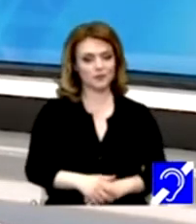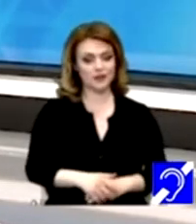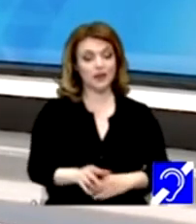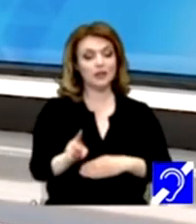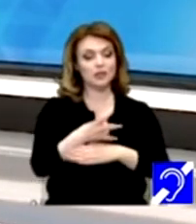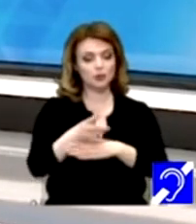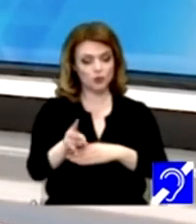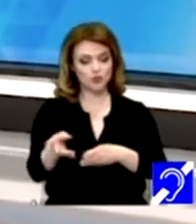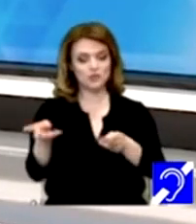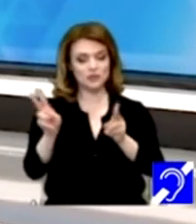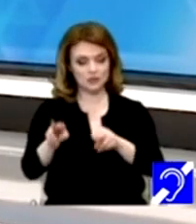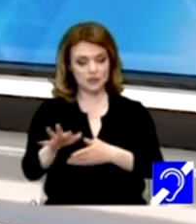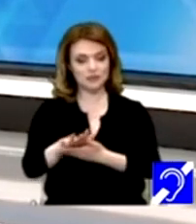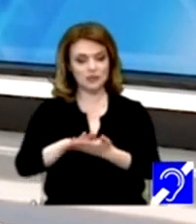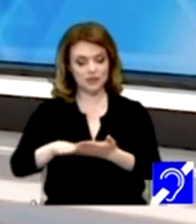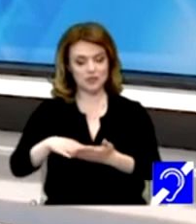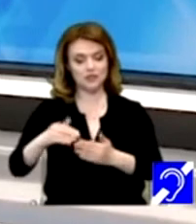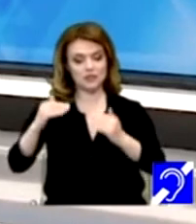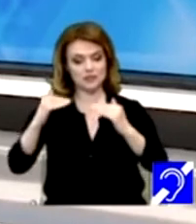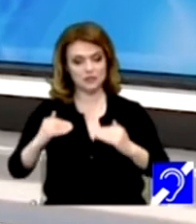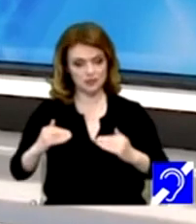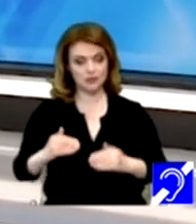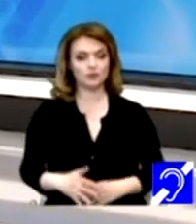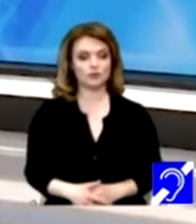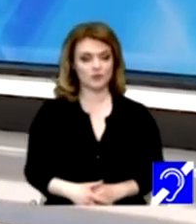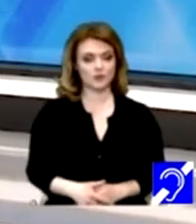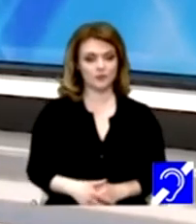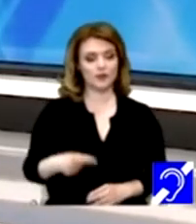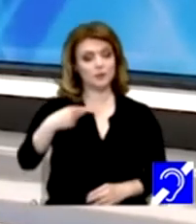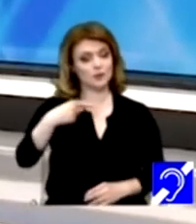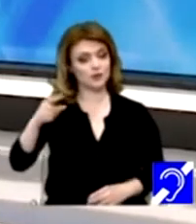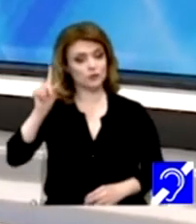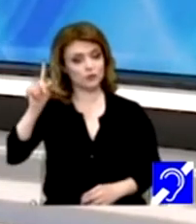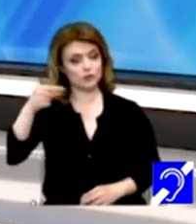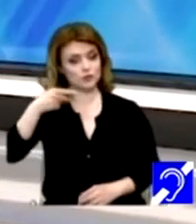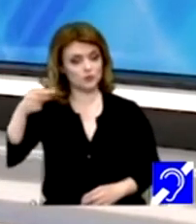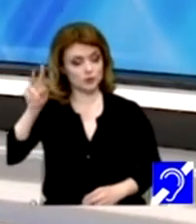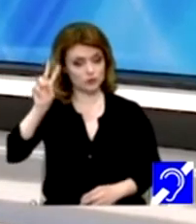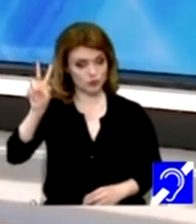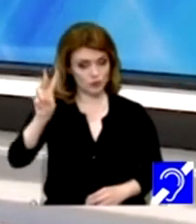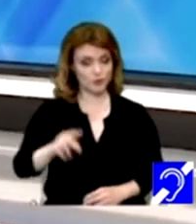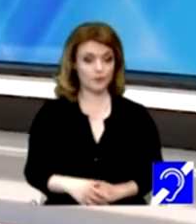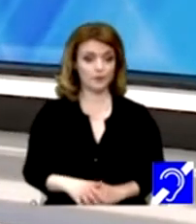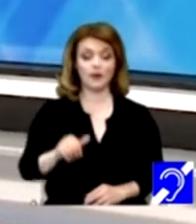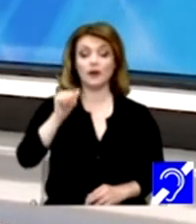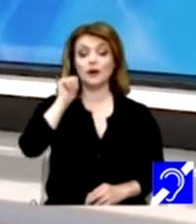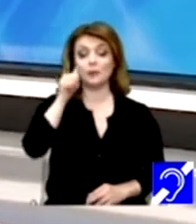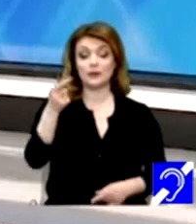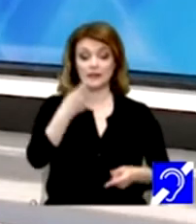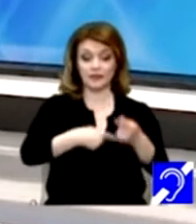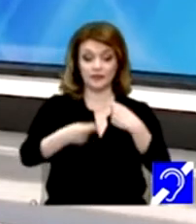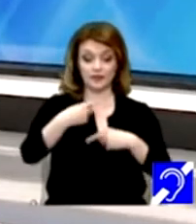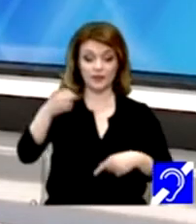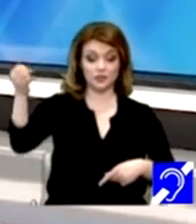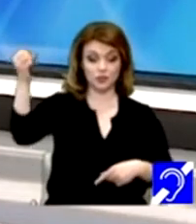rămâne în continuare scăzute și se vor situa în jurul valorii de minus 1, minus 2 grade Celsius. Mâine revine soarele,